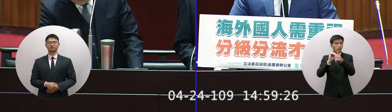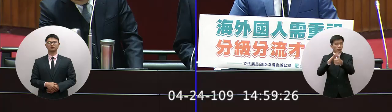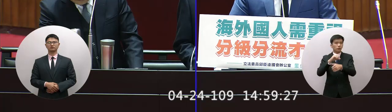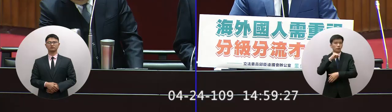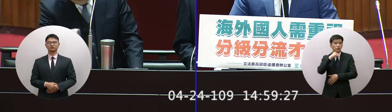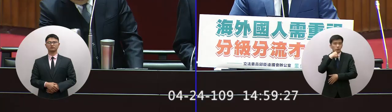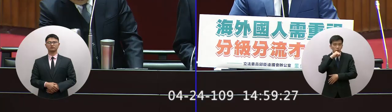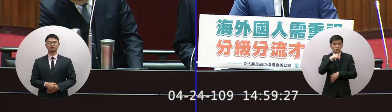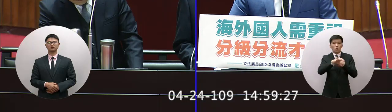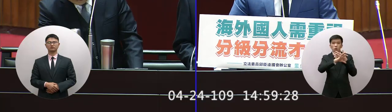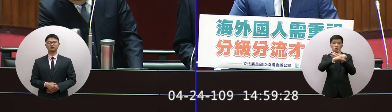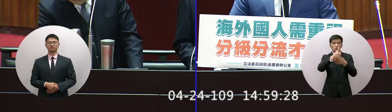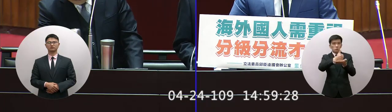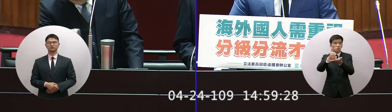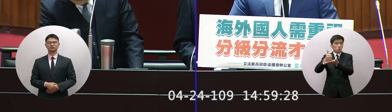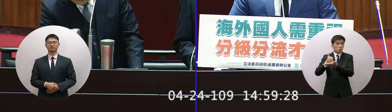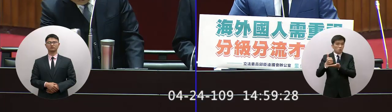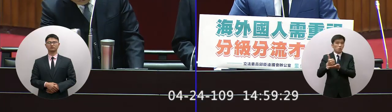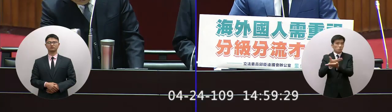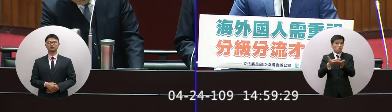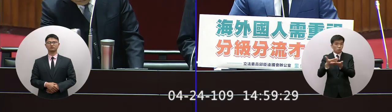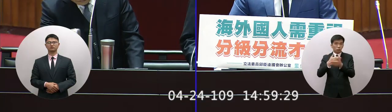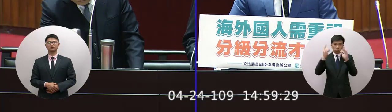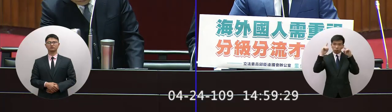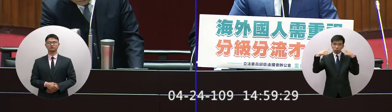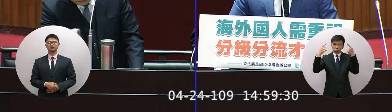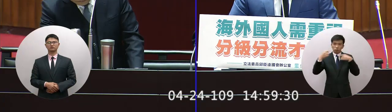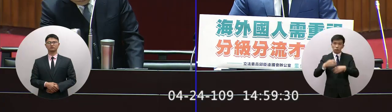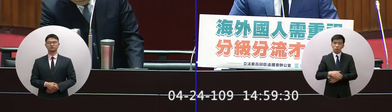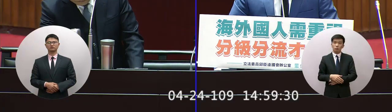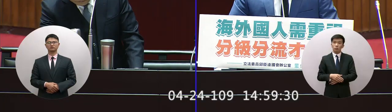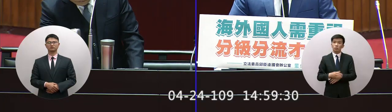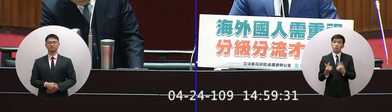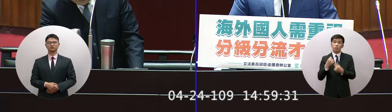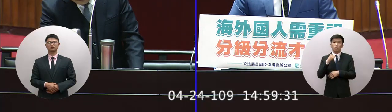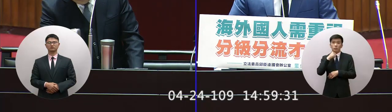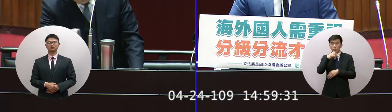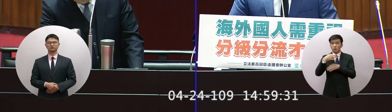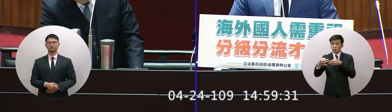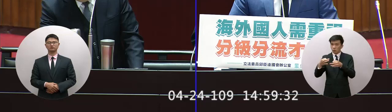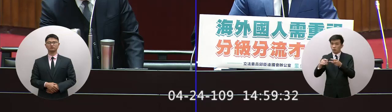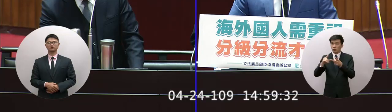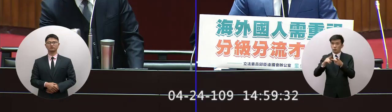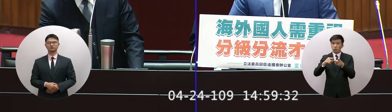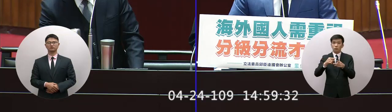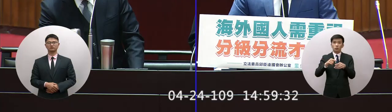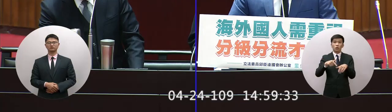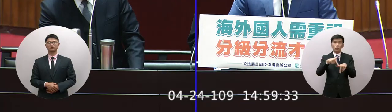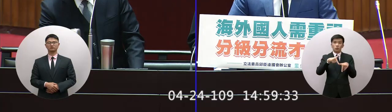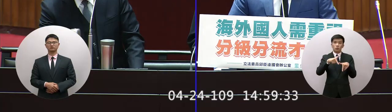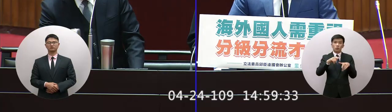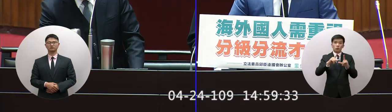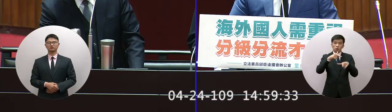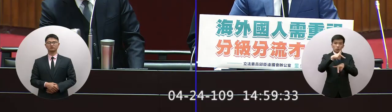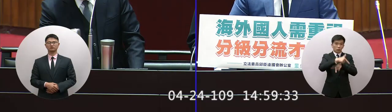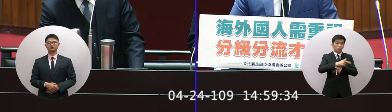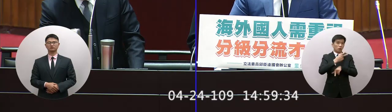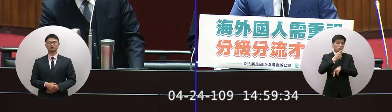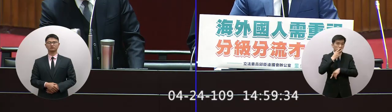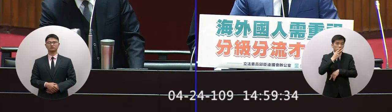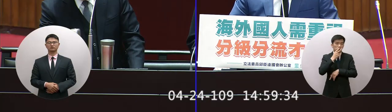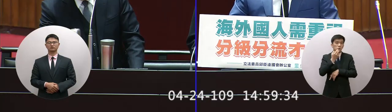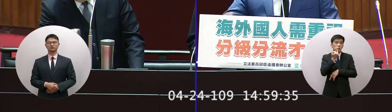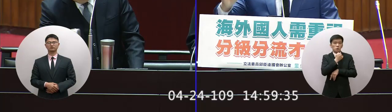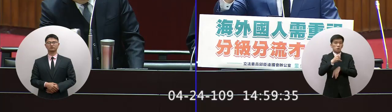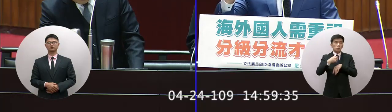国际贸易立国的国家，其实很多的台商，包括东南亚，其实他。还有很多都母公司在国内，所以我们希